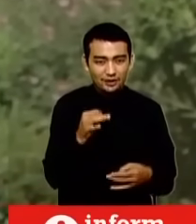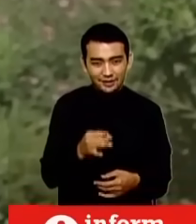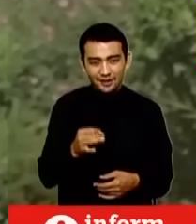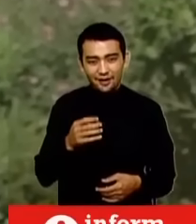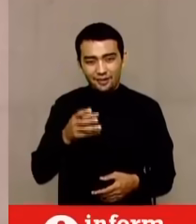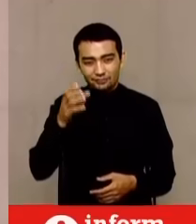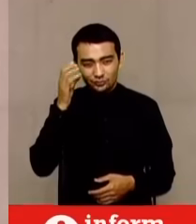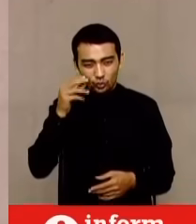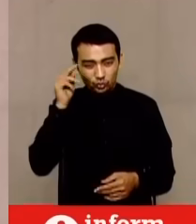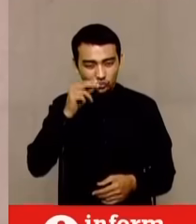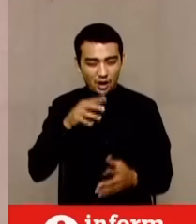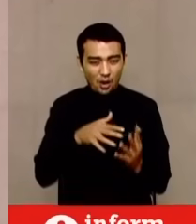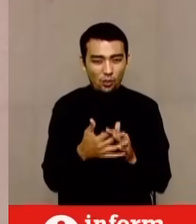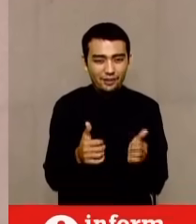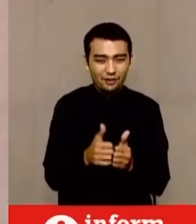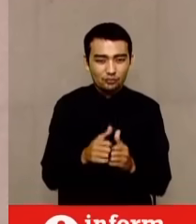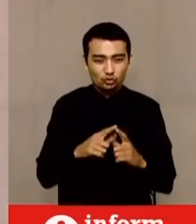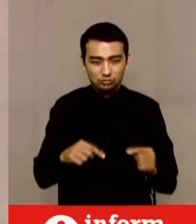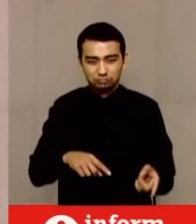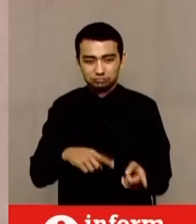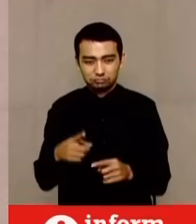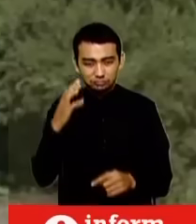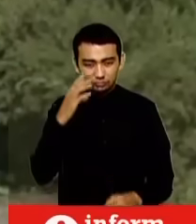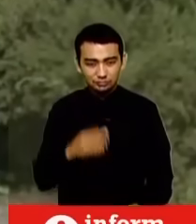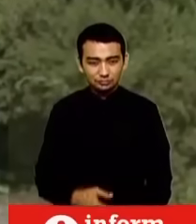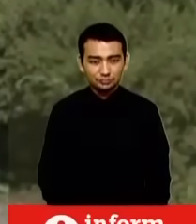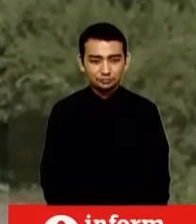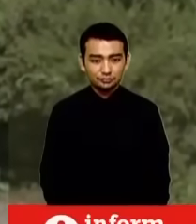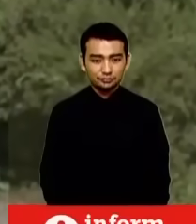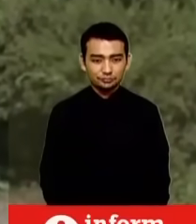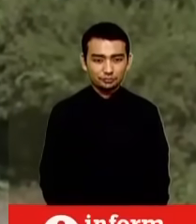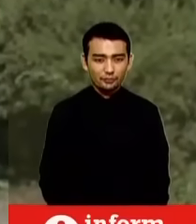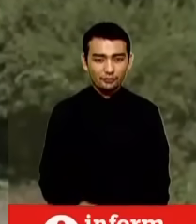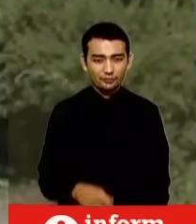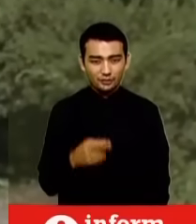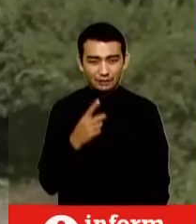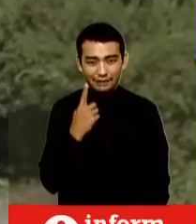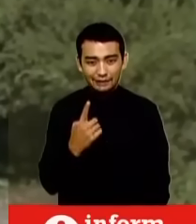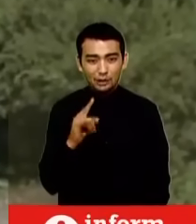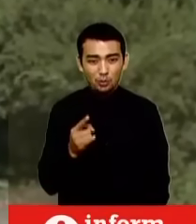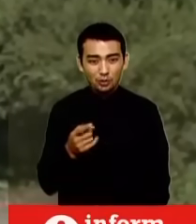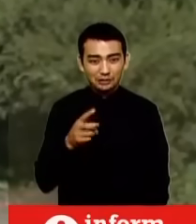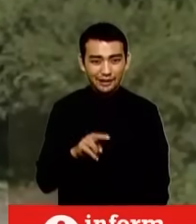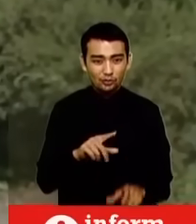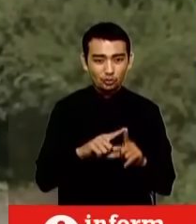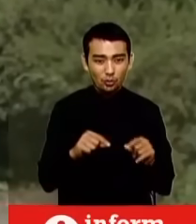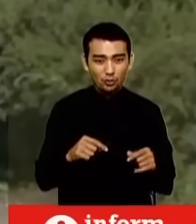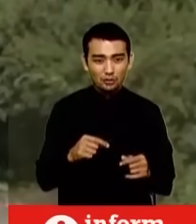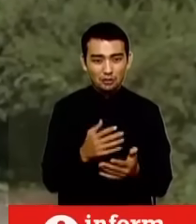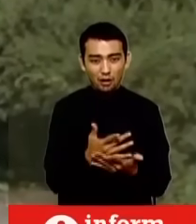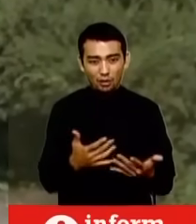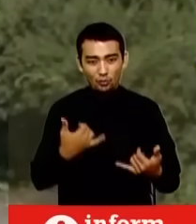білім алушыларды ауылға жақын мектепке ауыстырмақшы. Қаржылық бағытынан алып қарағанда бір балаға жаңағыдай